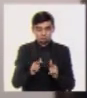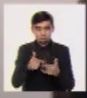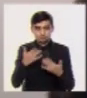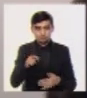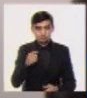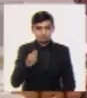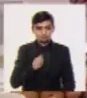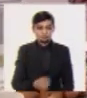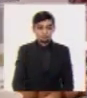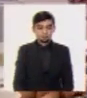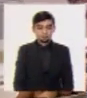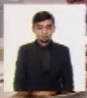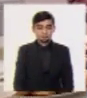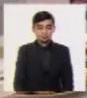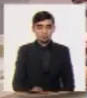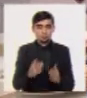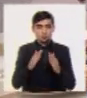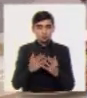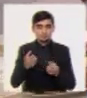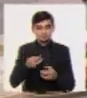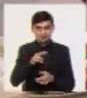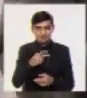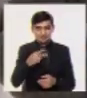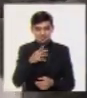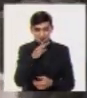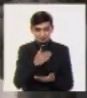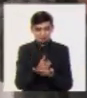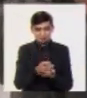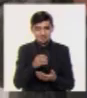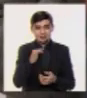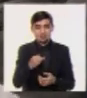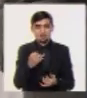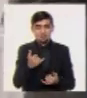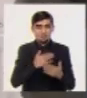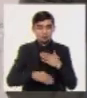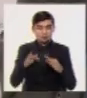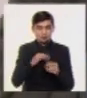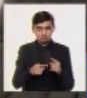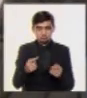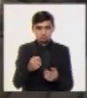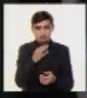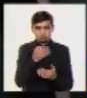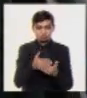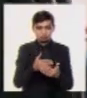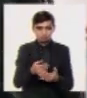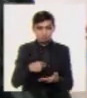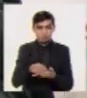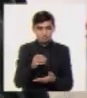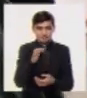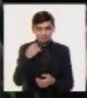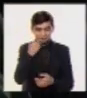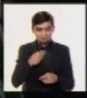болды. Үйді жалғалу мерзімі 20 жылды құрайды, бірақ бүгін қоныс тойын тойлағандар мерзімінен бұрын сатып алып, меншікке